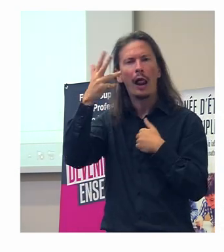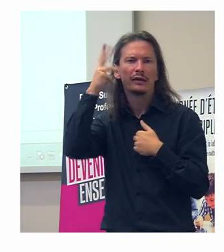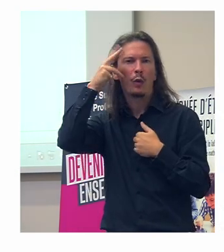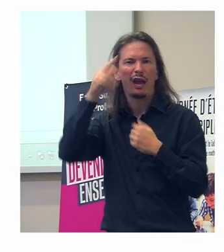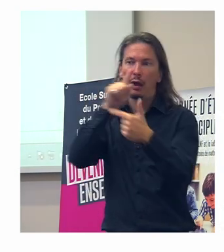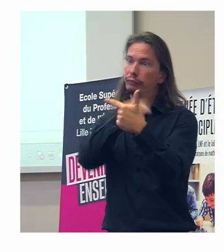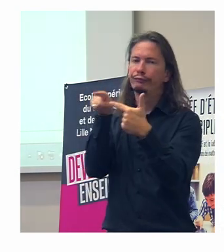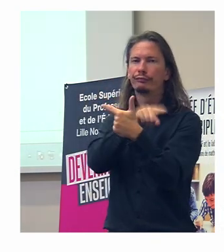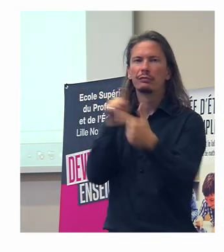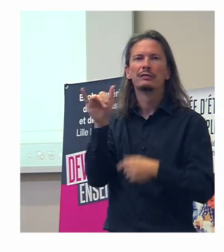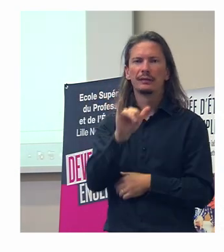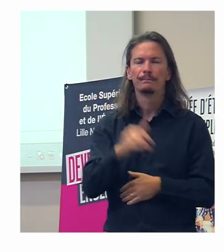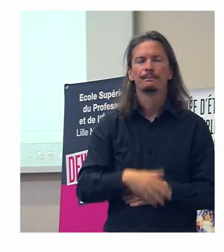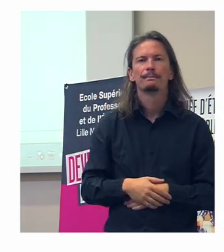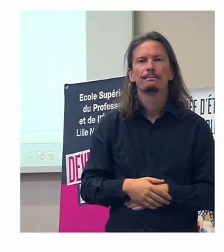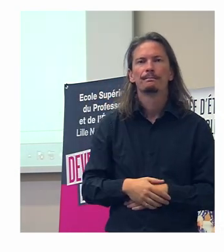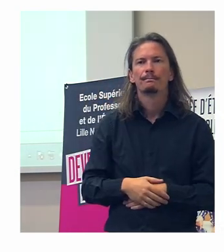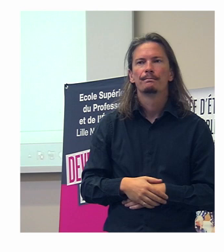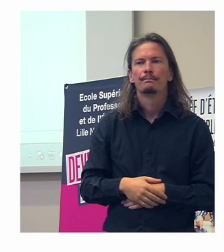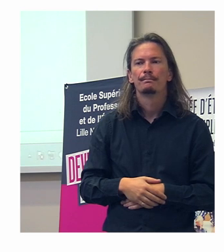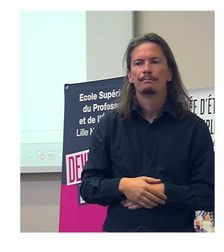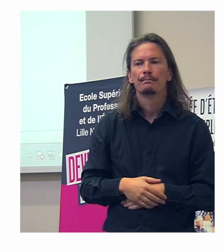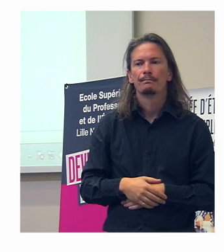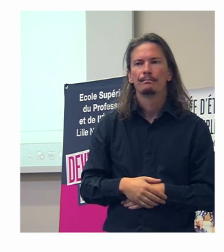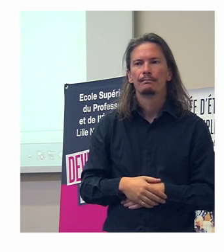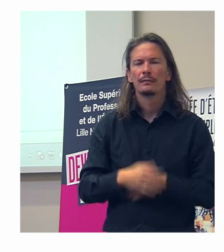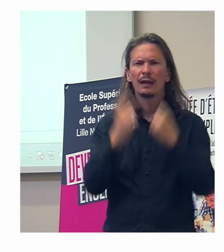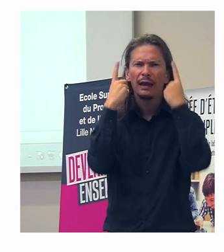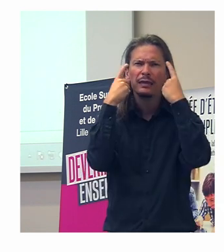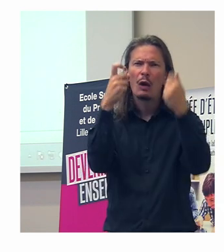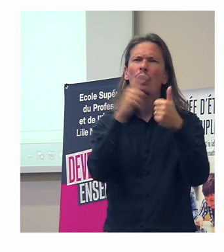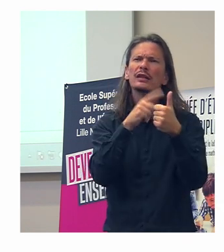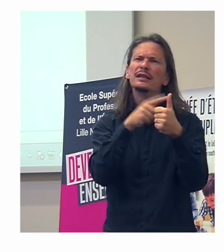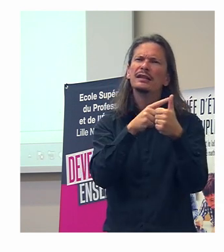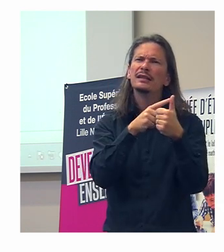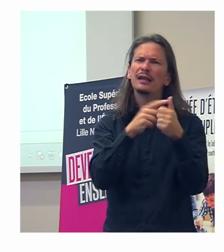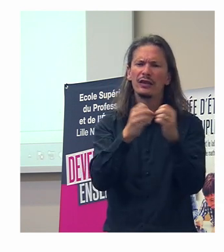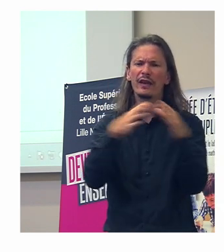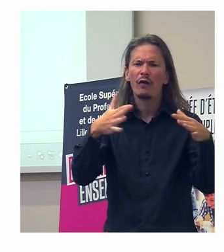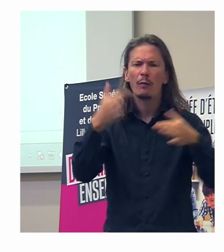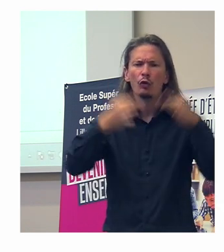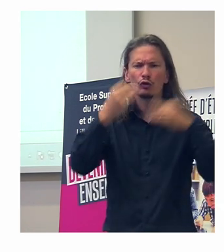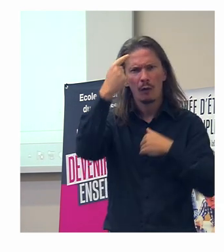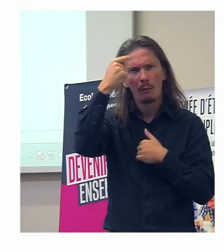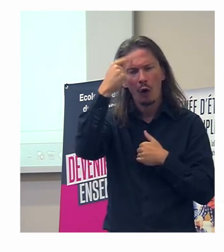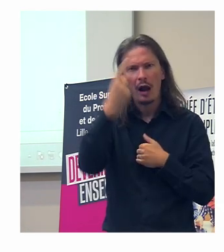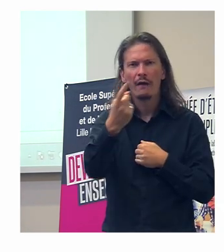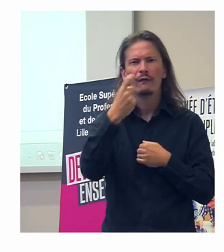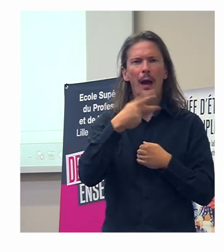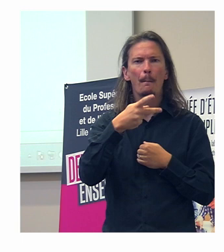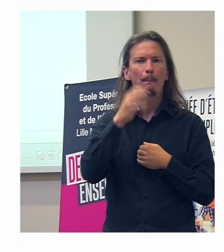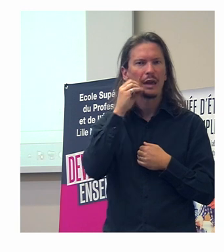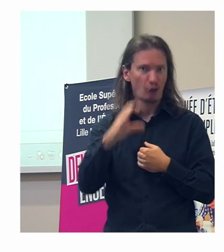citoyens. Je veux parler de la théorie du développement du jugement moral de Jean